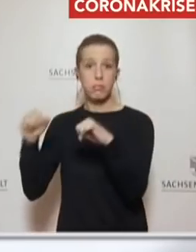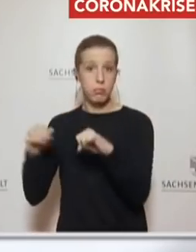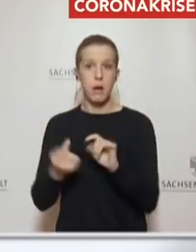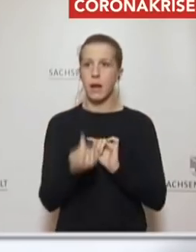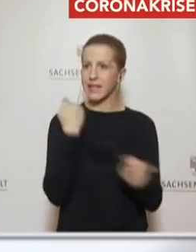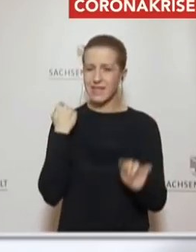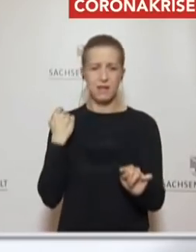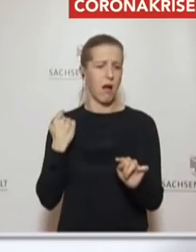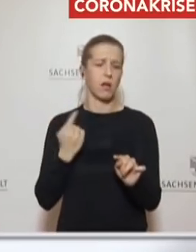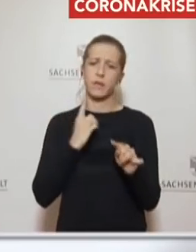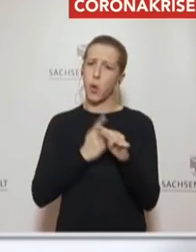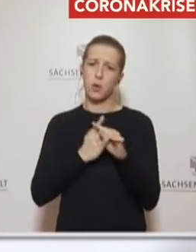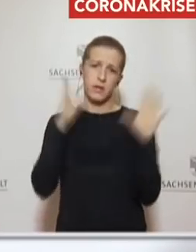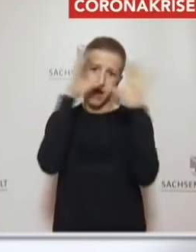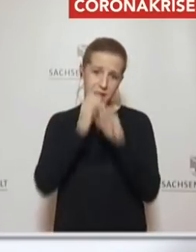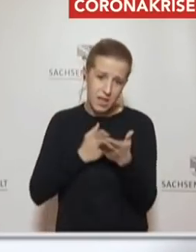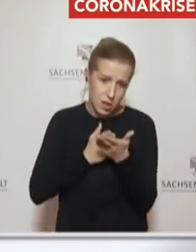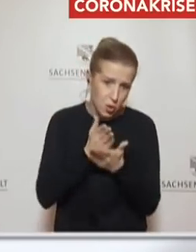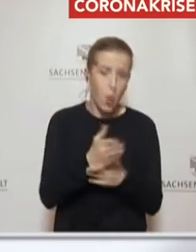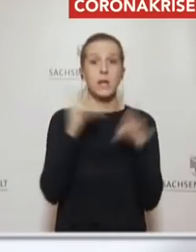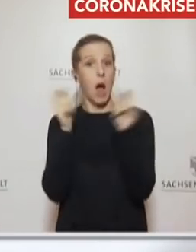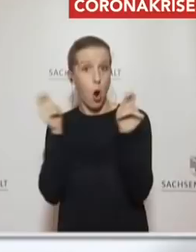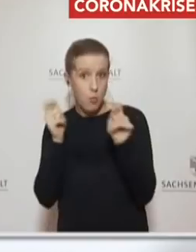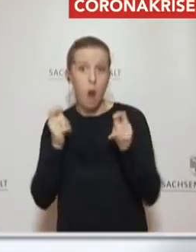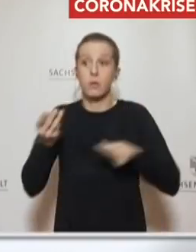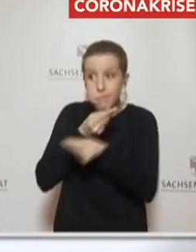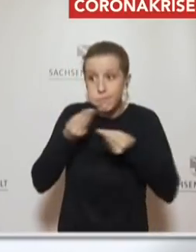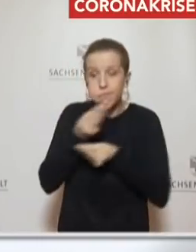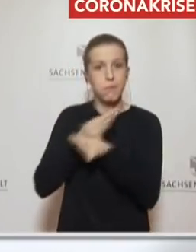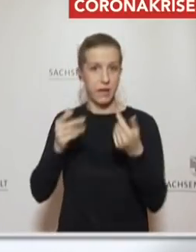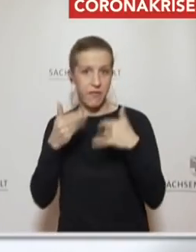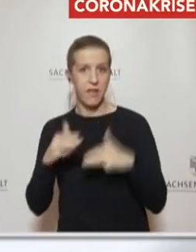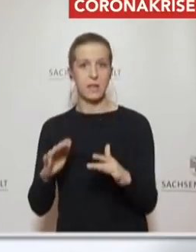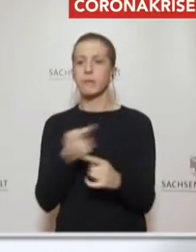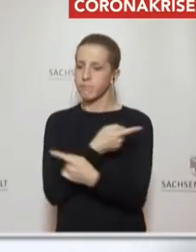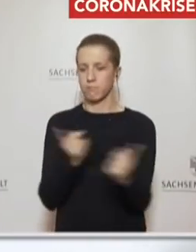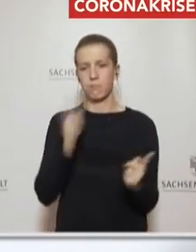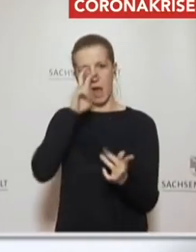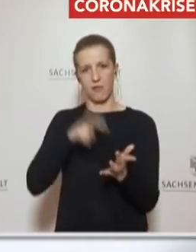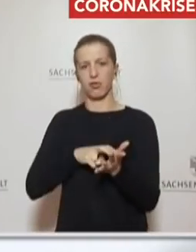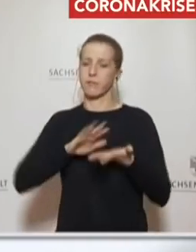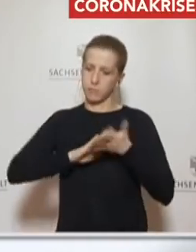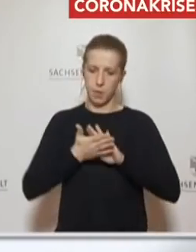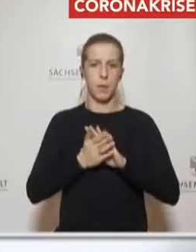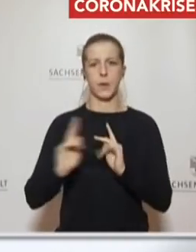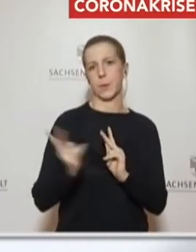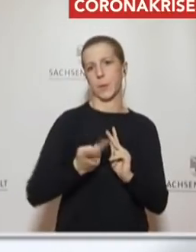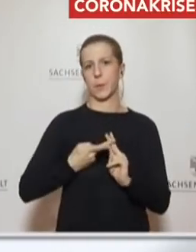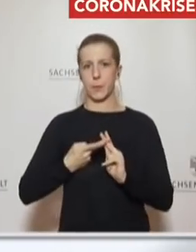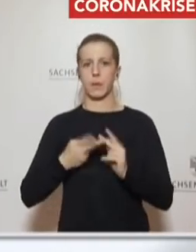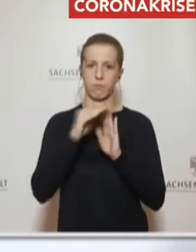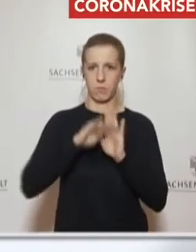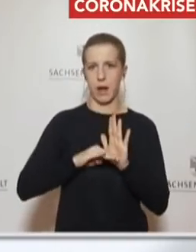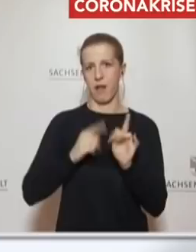und die ganze Nacht, einschließlich der Pausen über, um uns abzustimmen, werden wir das also einheitlich auch praktizieren. Das Ganze wird